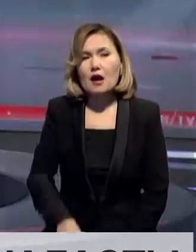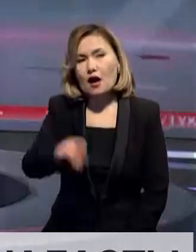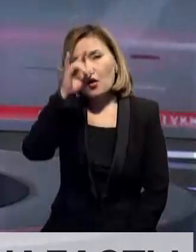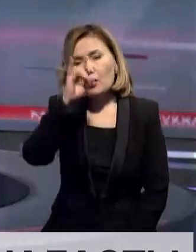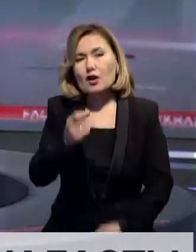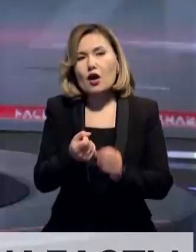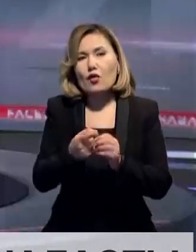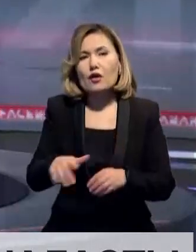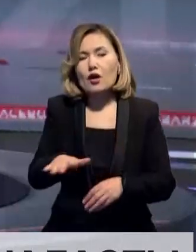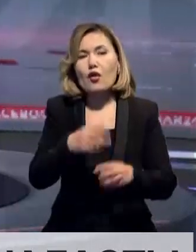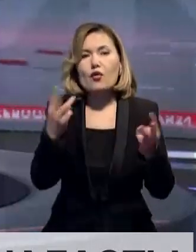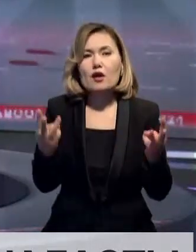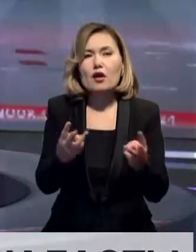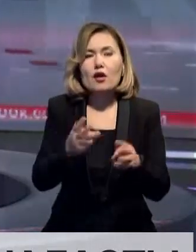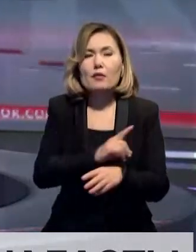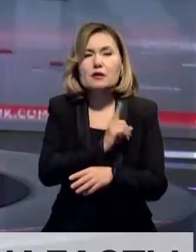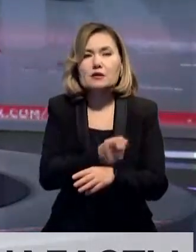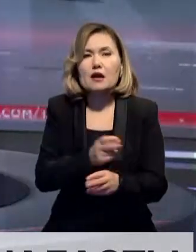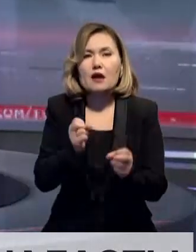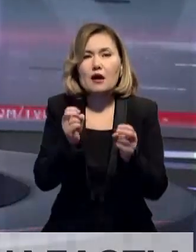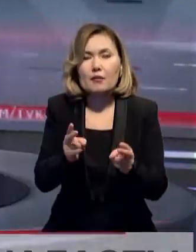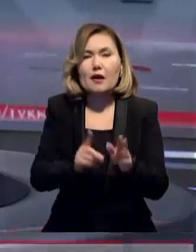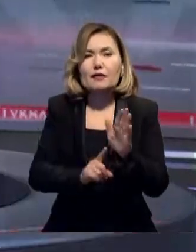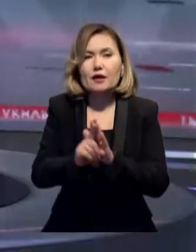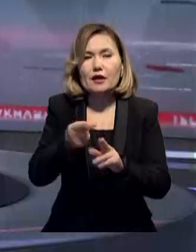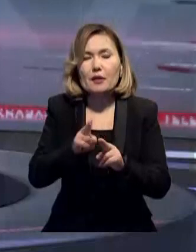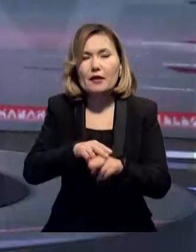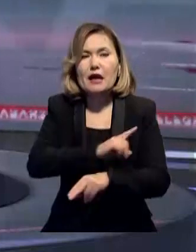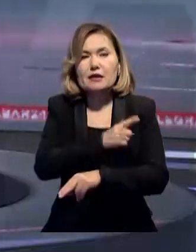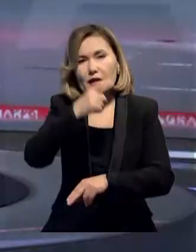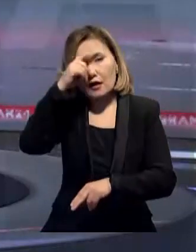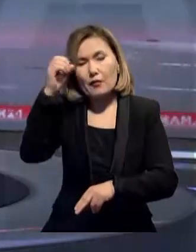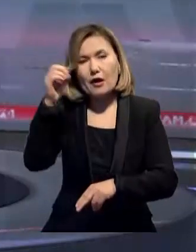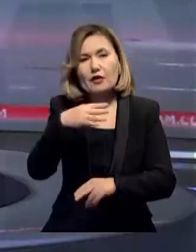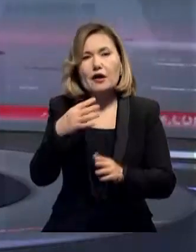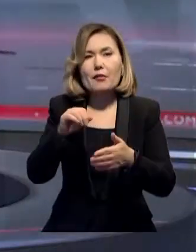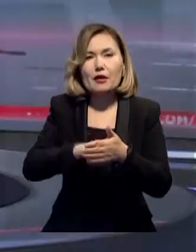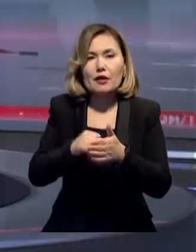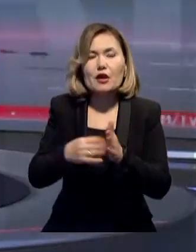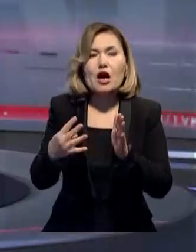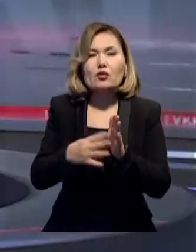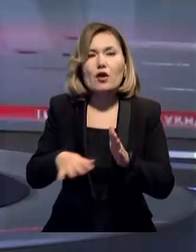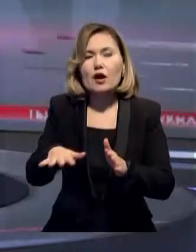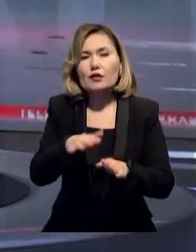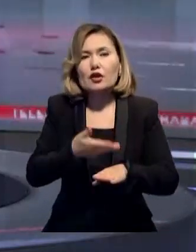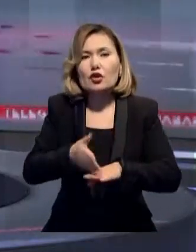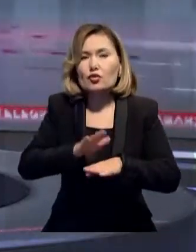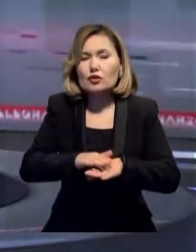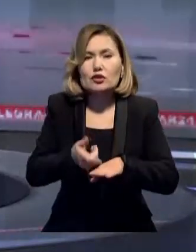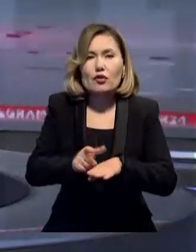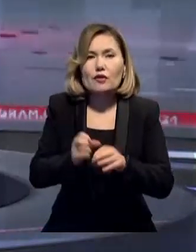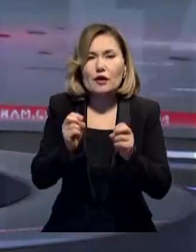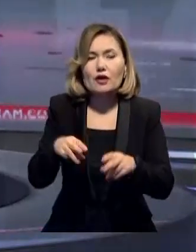Елдің 11 өңірінде өрт қаупы күшейет, бұған аптап ыстық түрткі болуда. Ал 9 аймақта төтенше өрт қаупы сақталады.